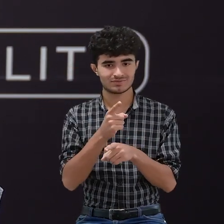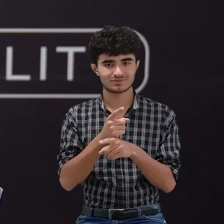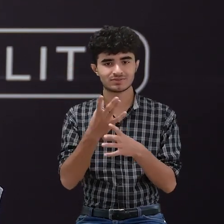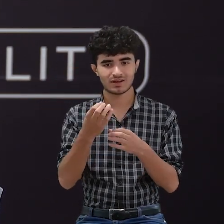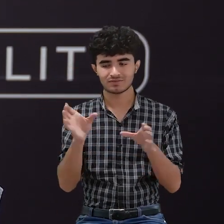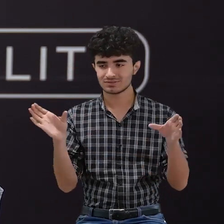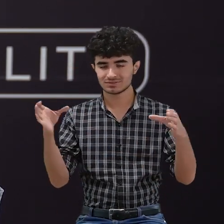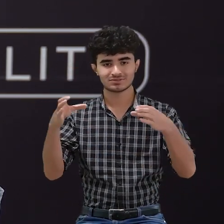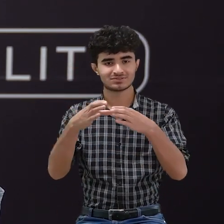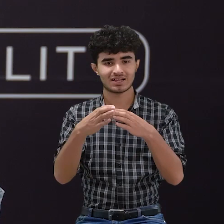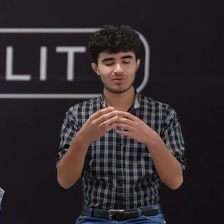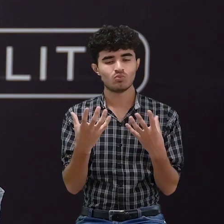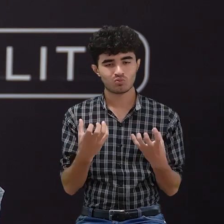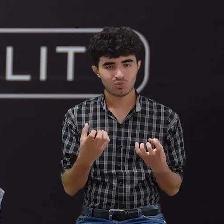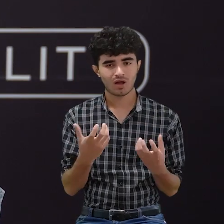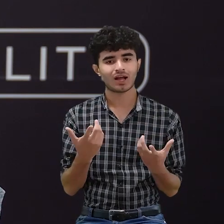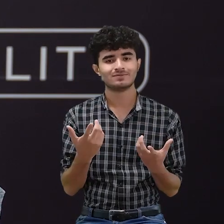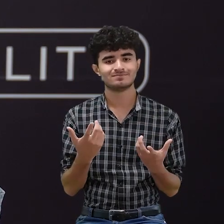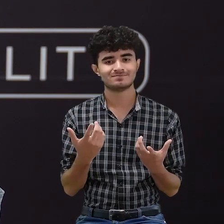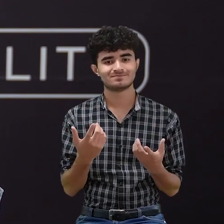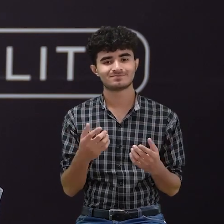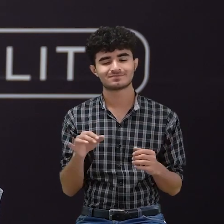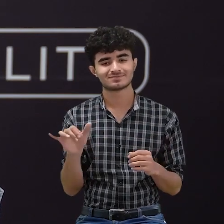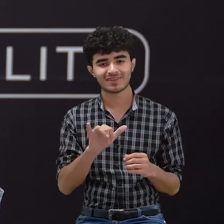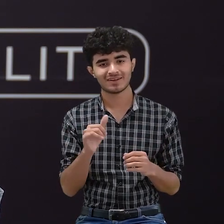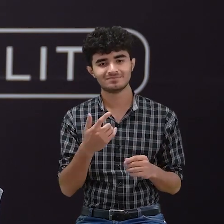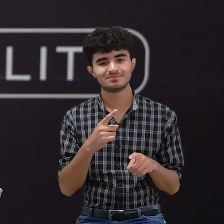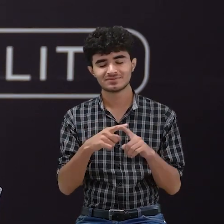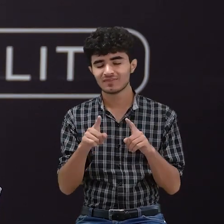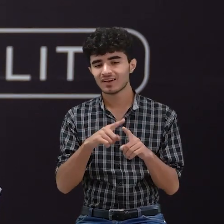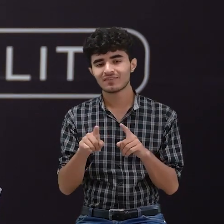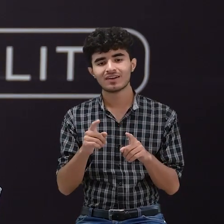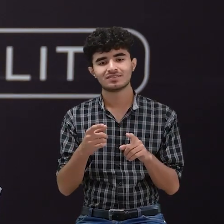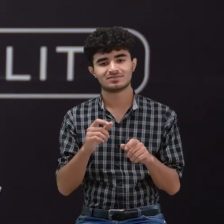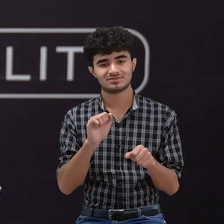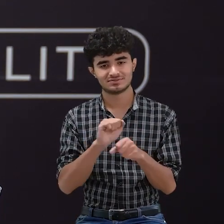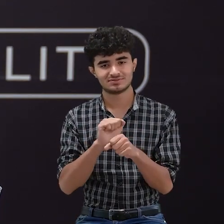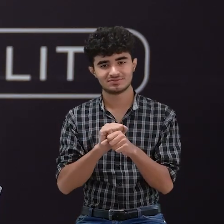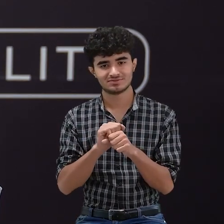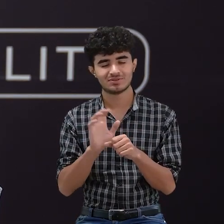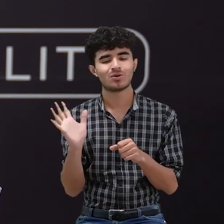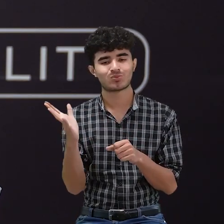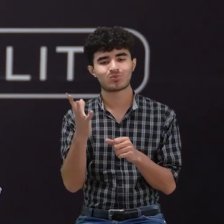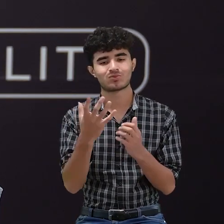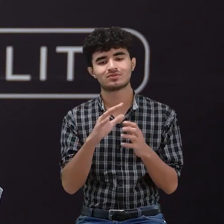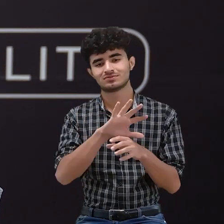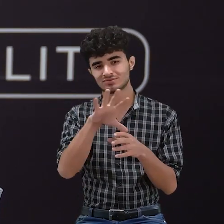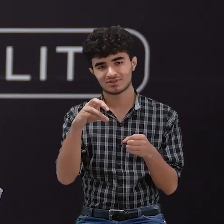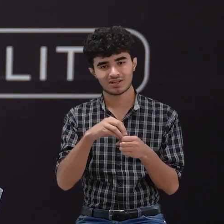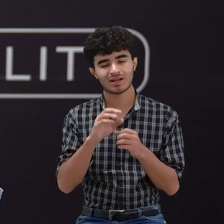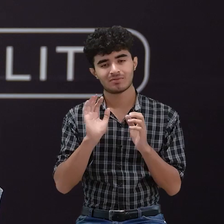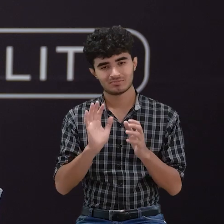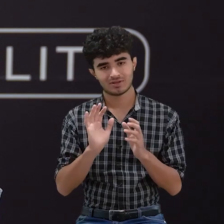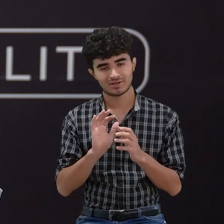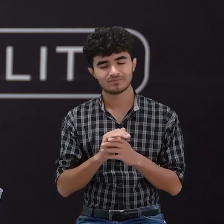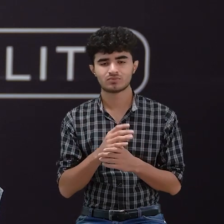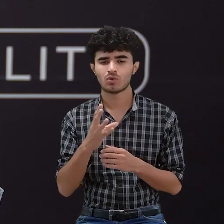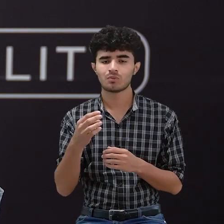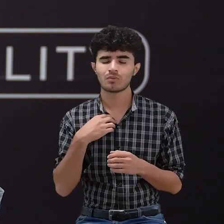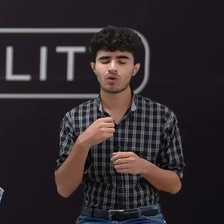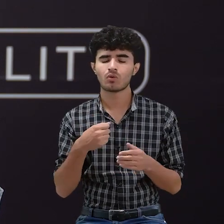جائیں، اور ہم میٹ اینڈ گریٹ اپنے آپ کے پرانے جو شاگرد ہیں ان کو بلانا چاہتے